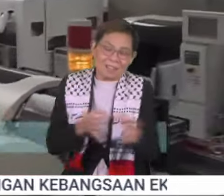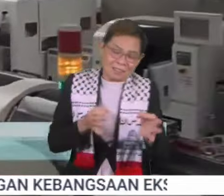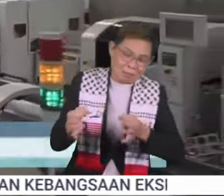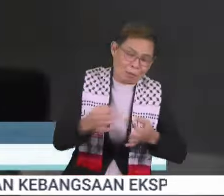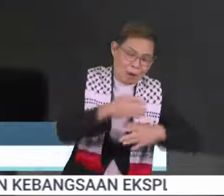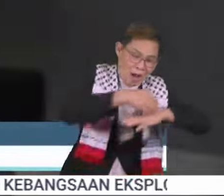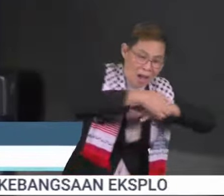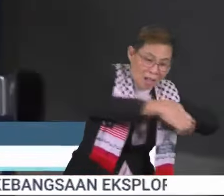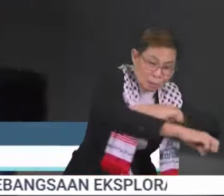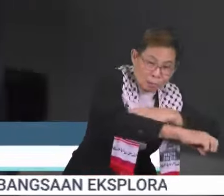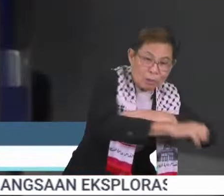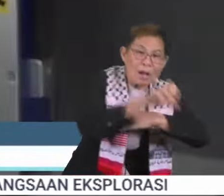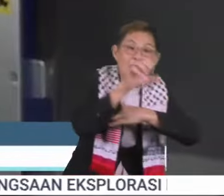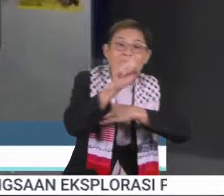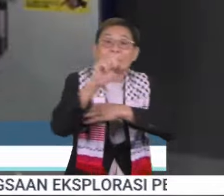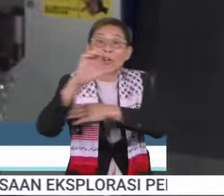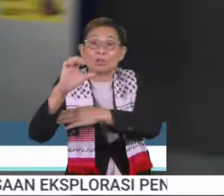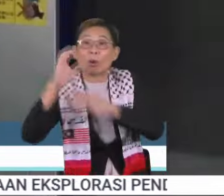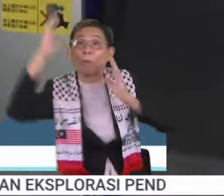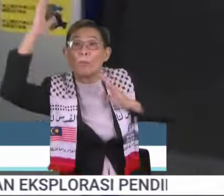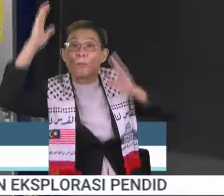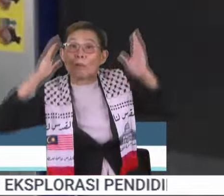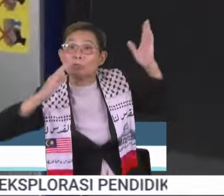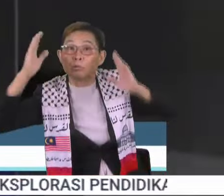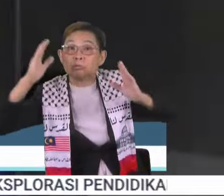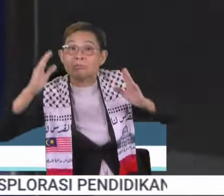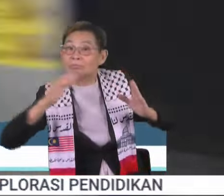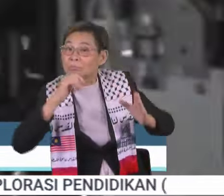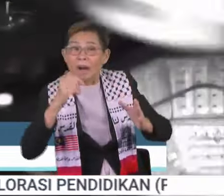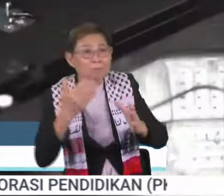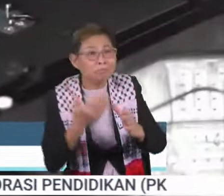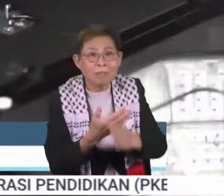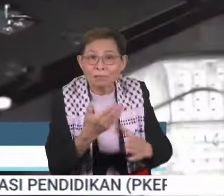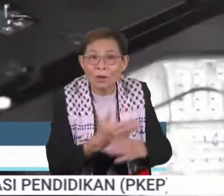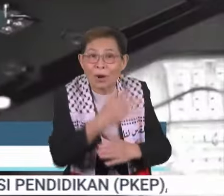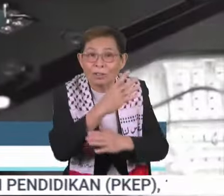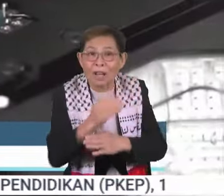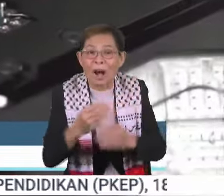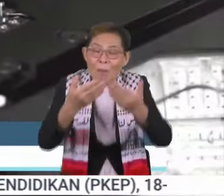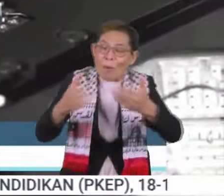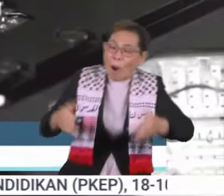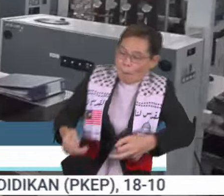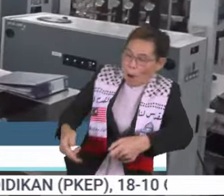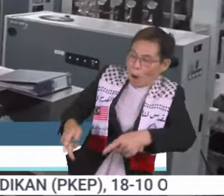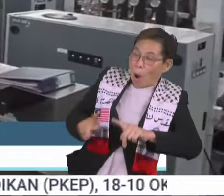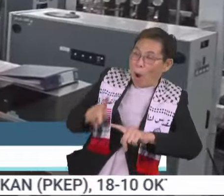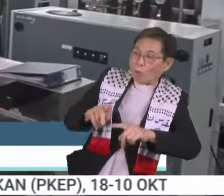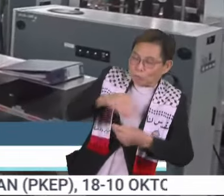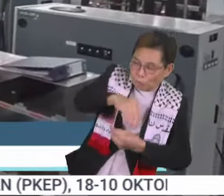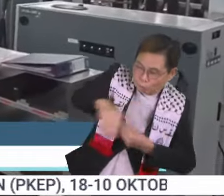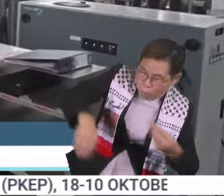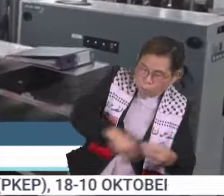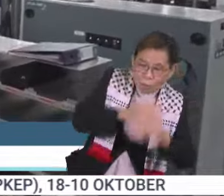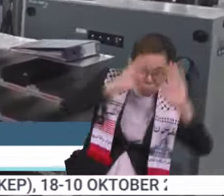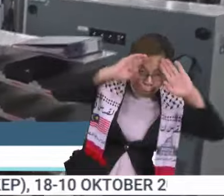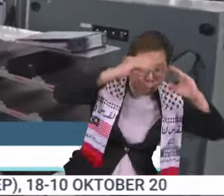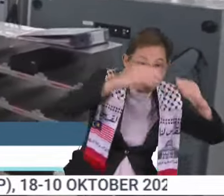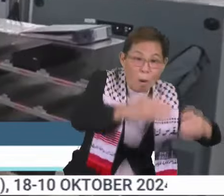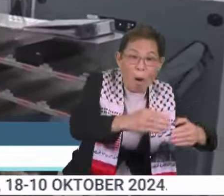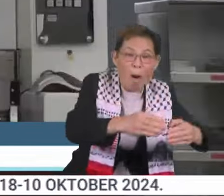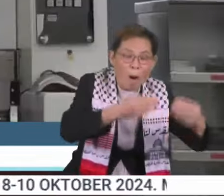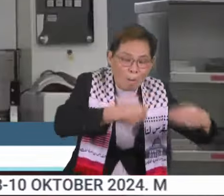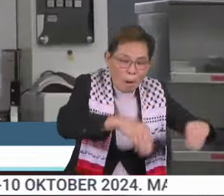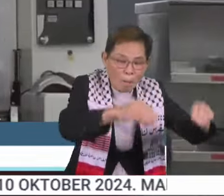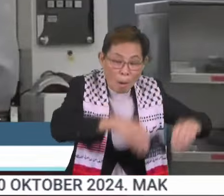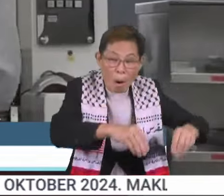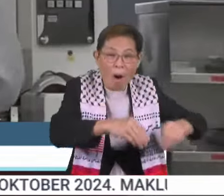Jelasnya, ekspor semikonduktor tempatan juga tidak terjejas, malah membuka peluang untuk beralih dan menumpukan kepada